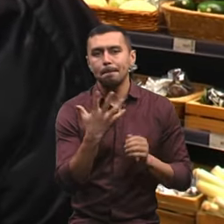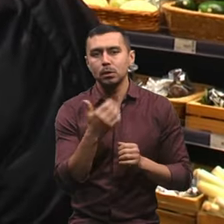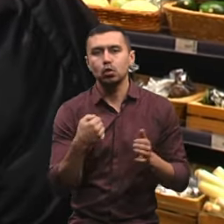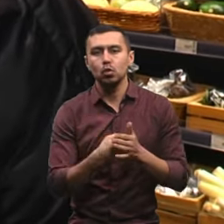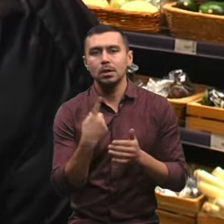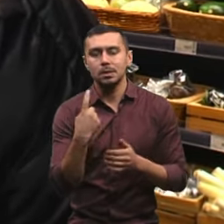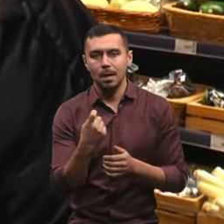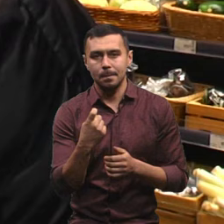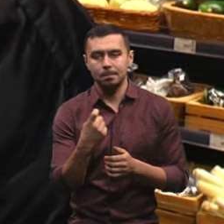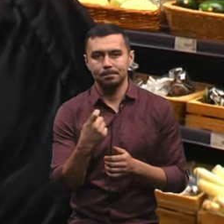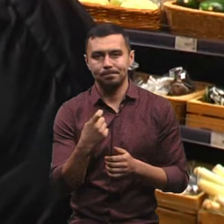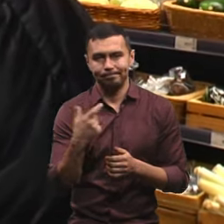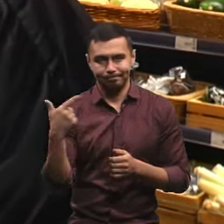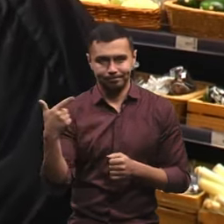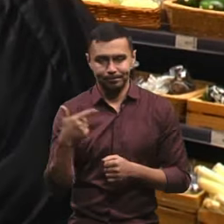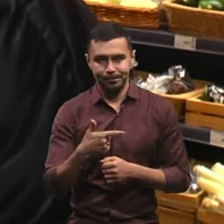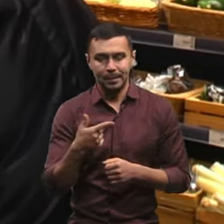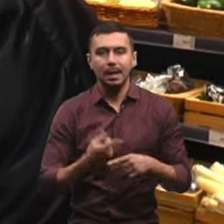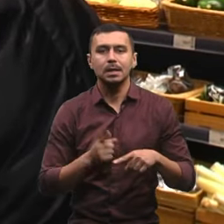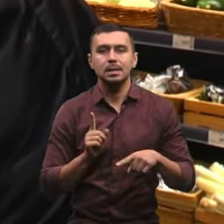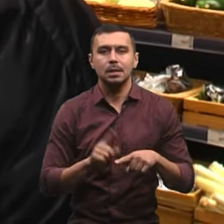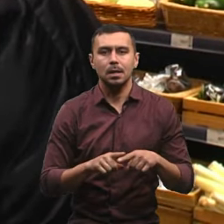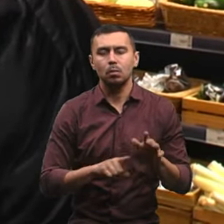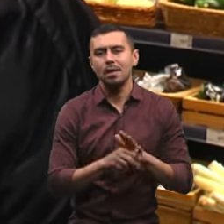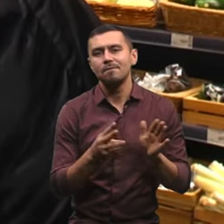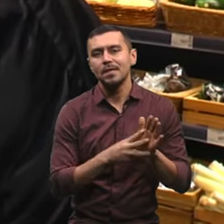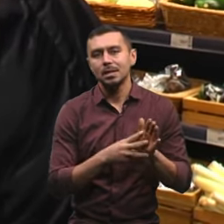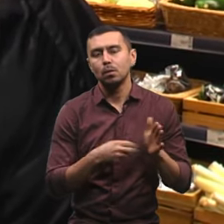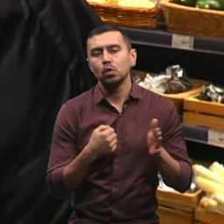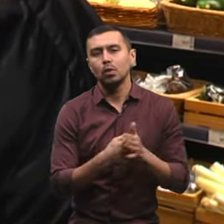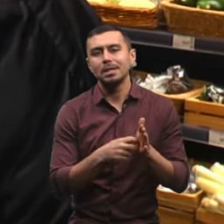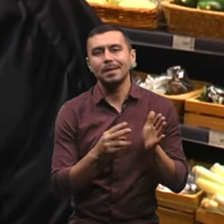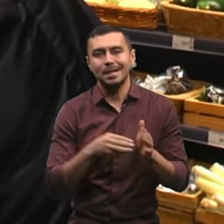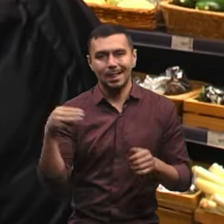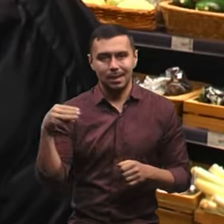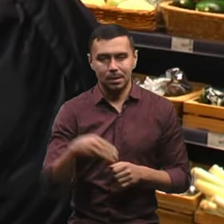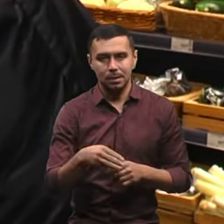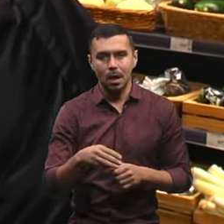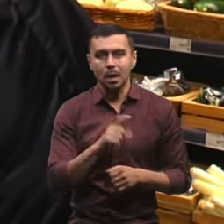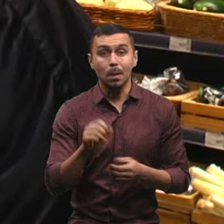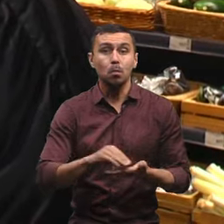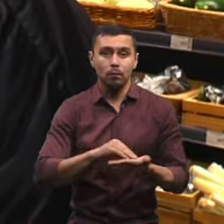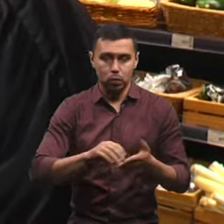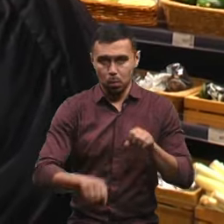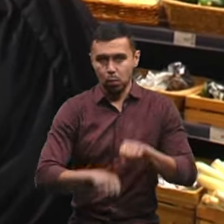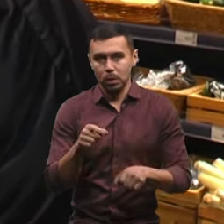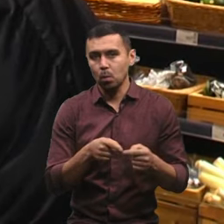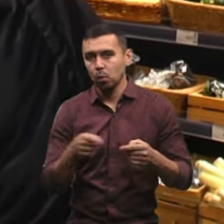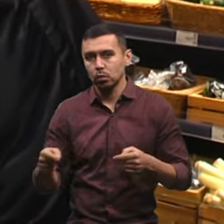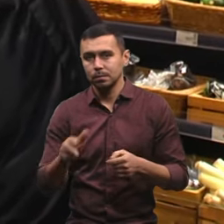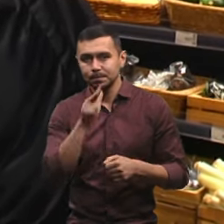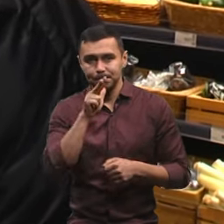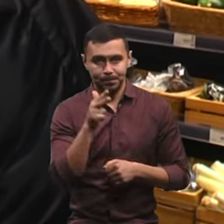100 неподаткованих мінімумів. Це від 8,5 до 17 тисяч, а за повторне порушення протягом